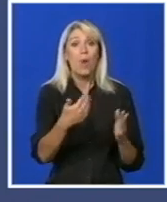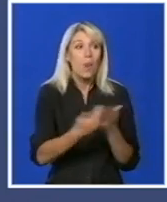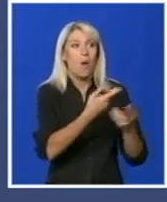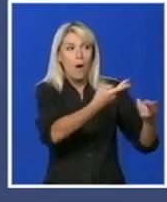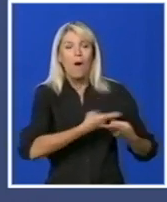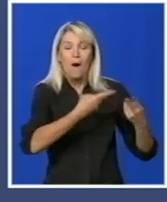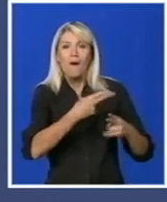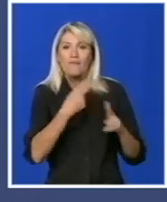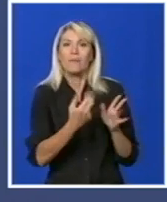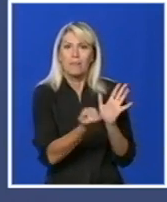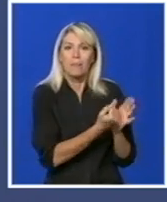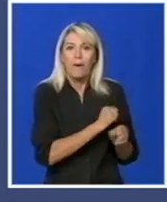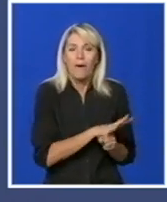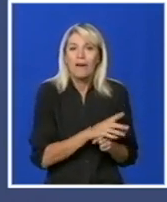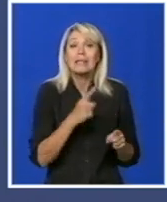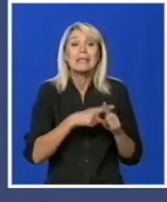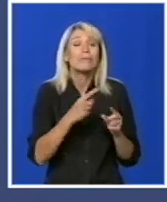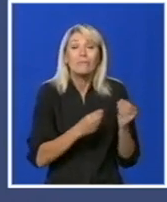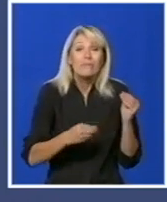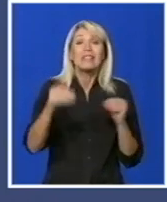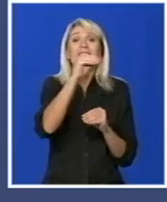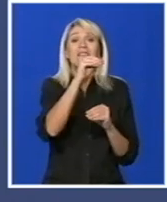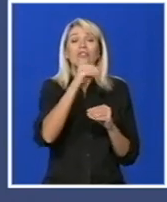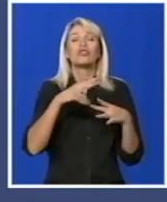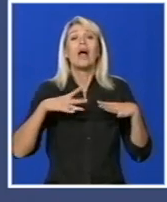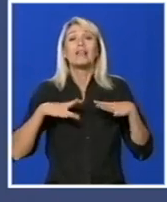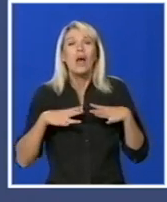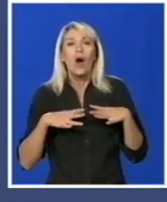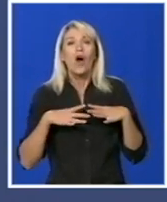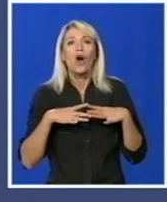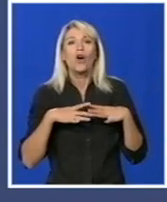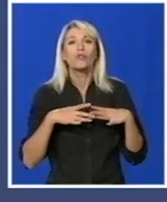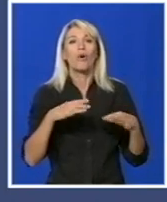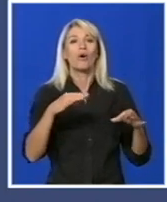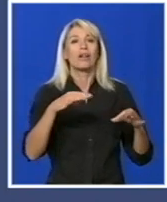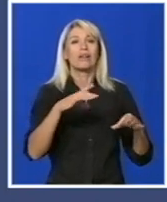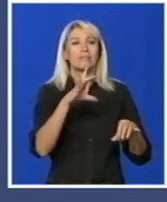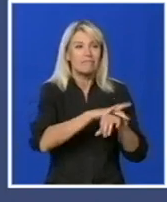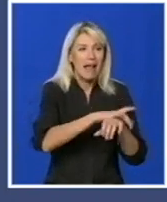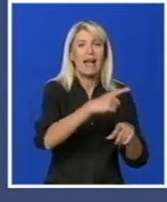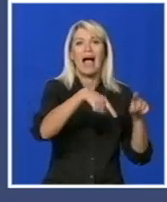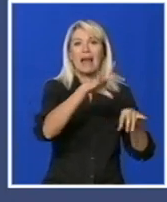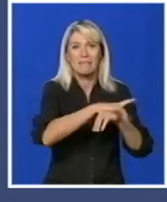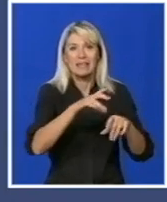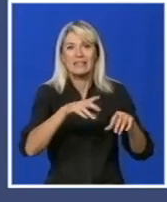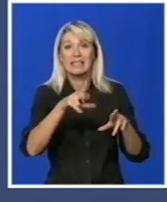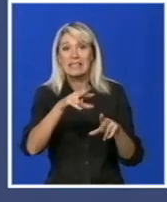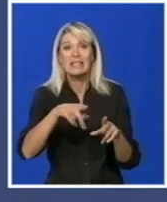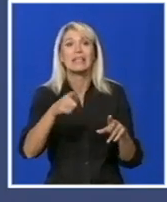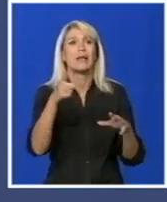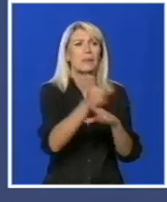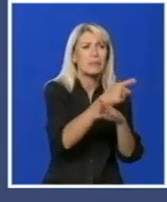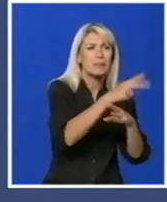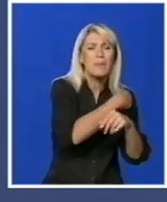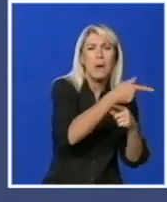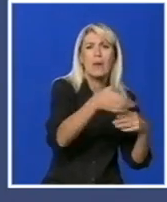novozaraženih, da bi što je god moguće više odmorili zdravstveni sektor, odmorili zdravstvene radnike, ispraznili bolnice